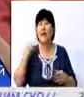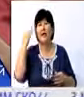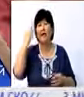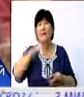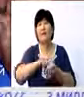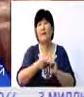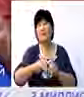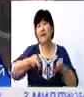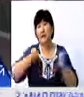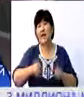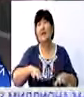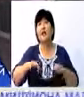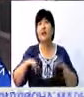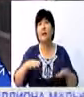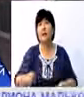превращали в реальный проект.